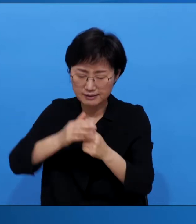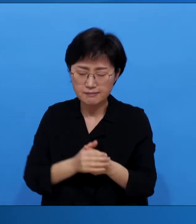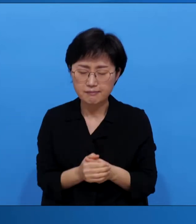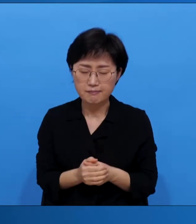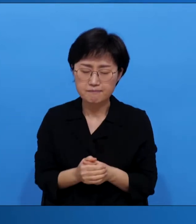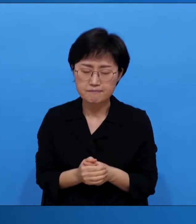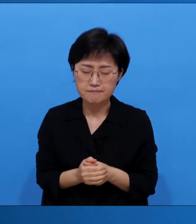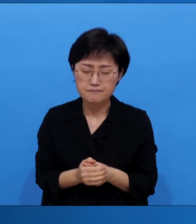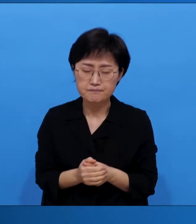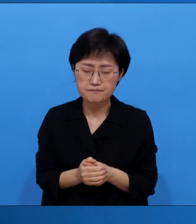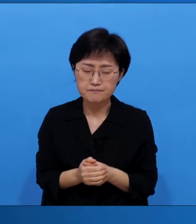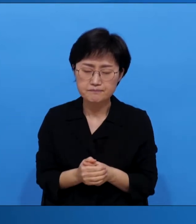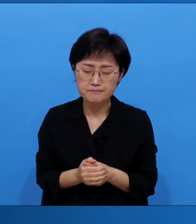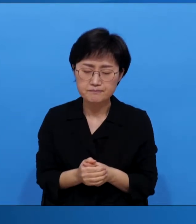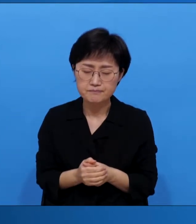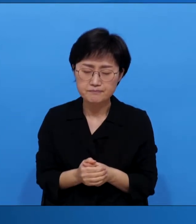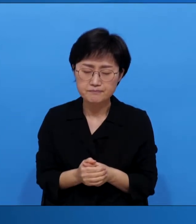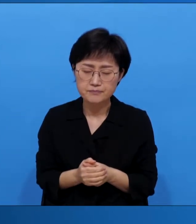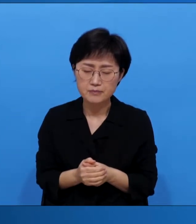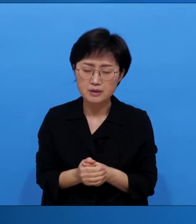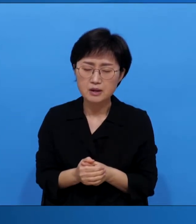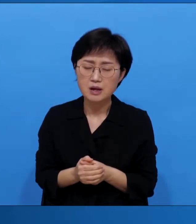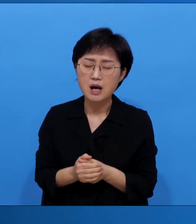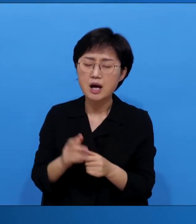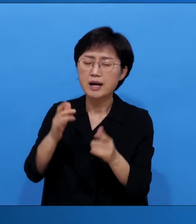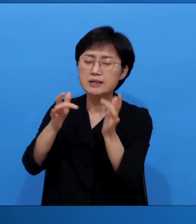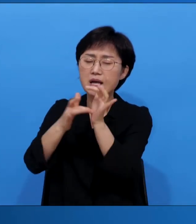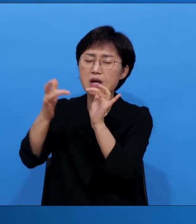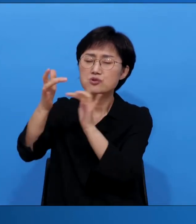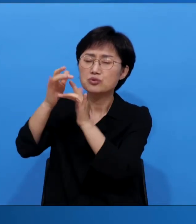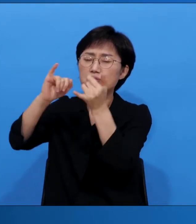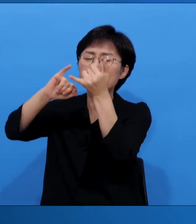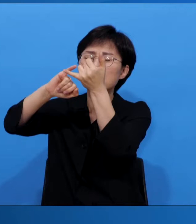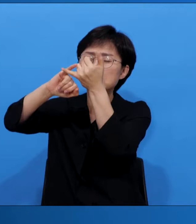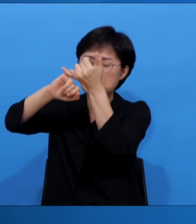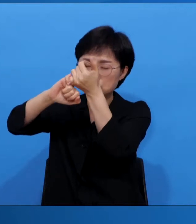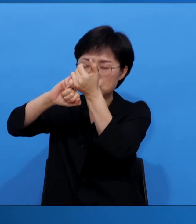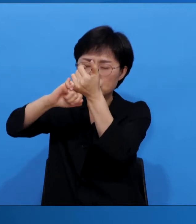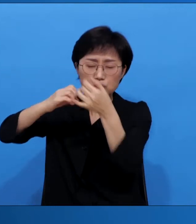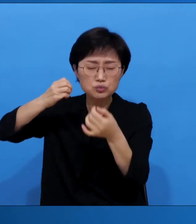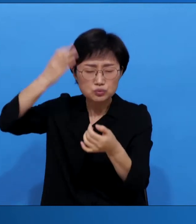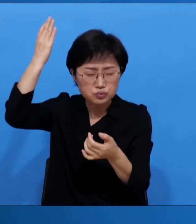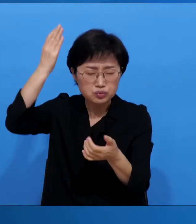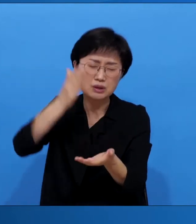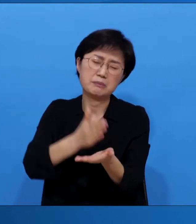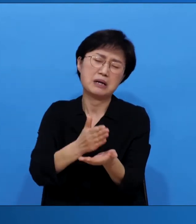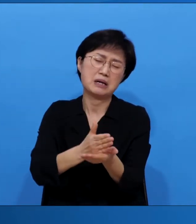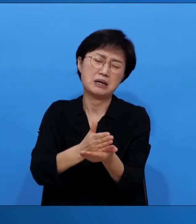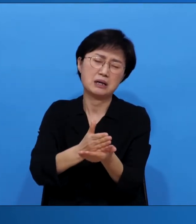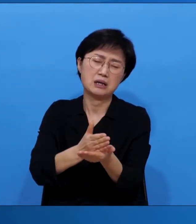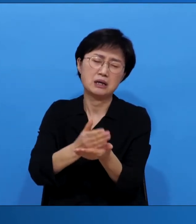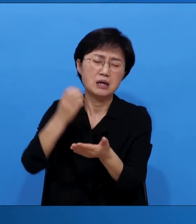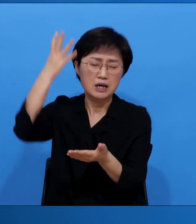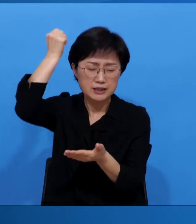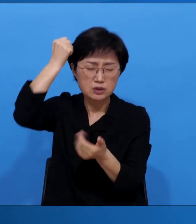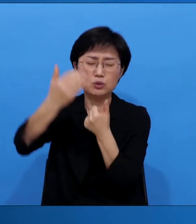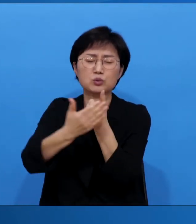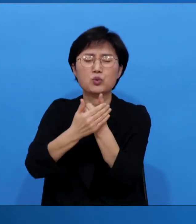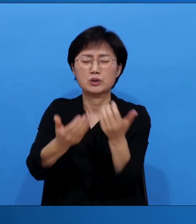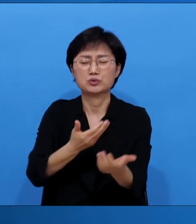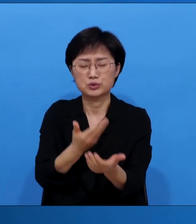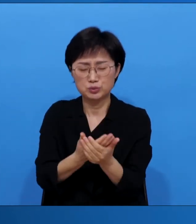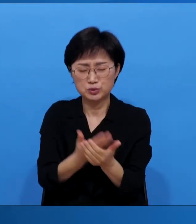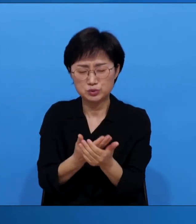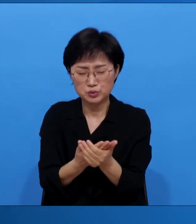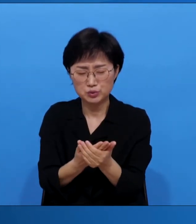you. 주께서 약속한 것을 놓치지 않게 해주옵소서. May we not lose hold of that which you have promised